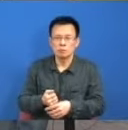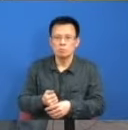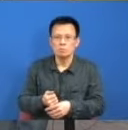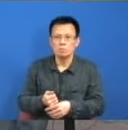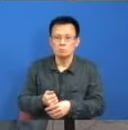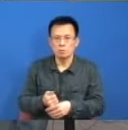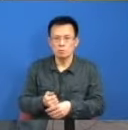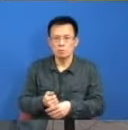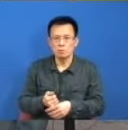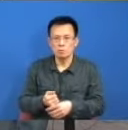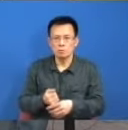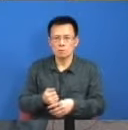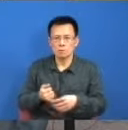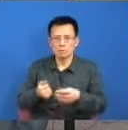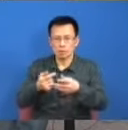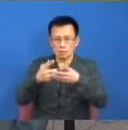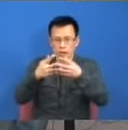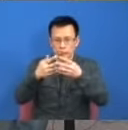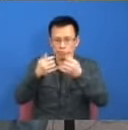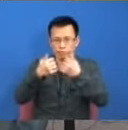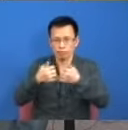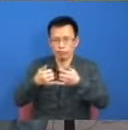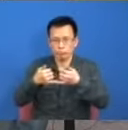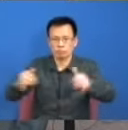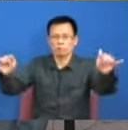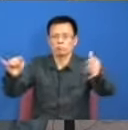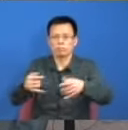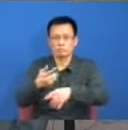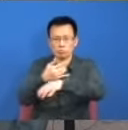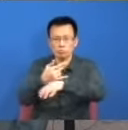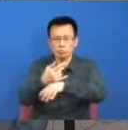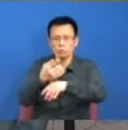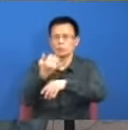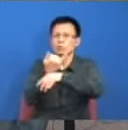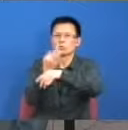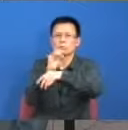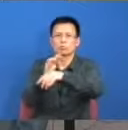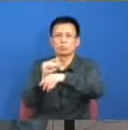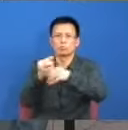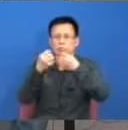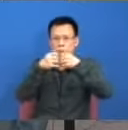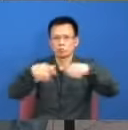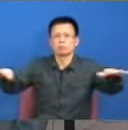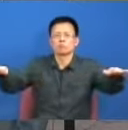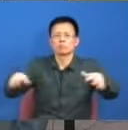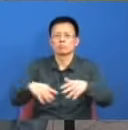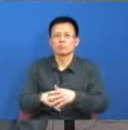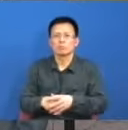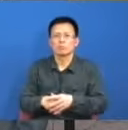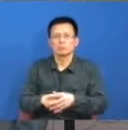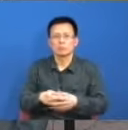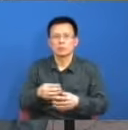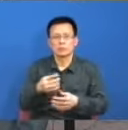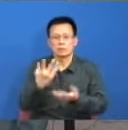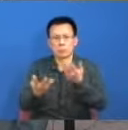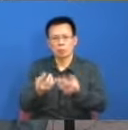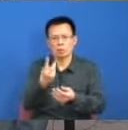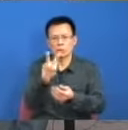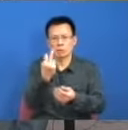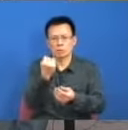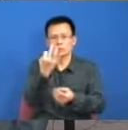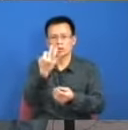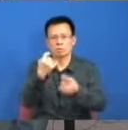喺度解散係幾時係？ 我諗大概過六點鐘啦。 六點鐘好啦，然後有一堆人咧，就是、大概為數二三十人都啦，就話